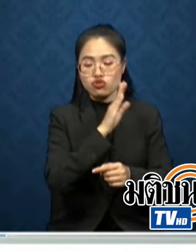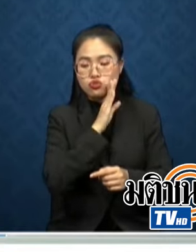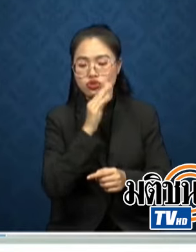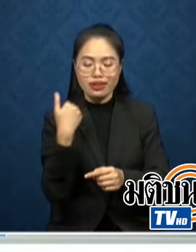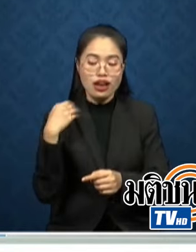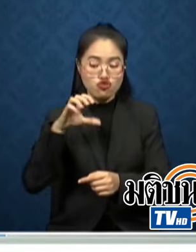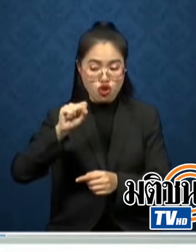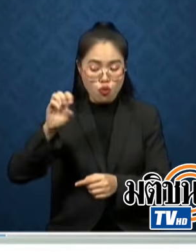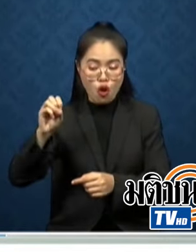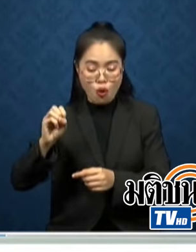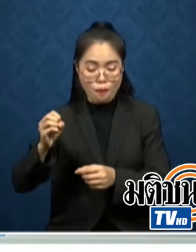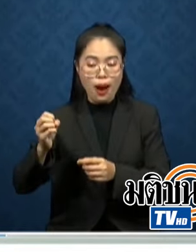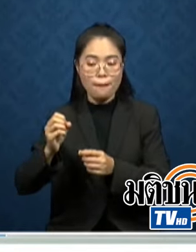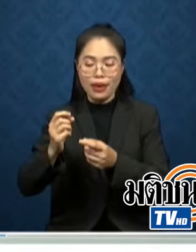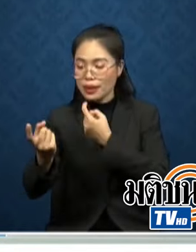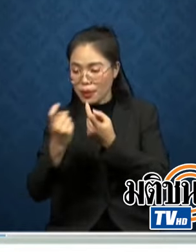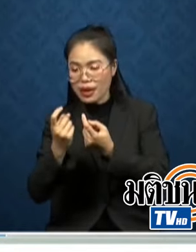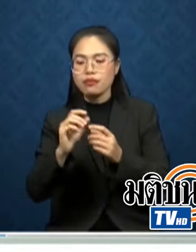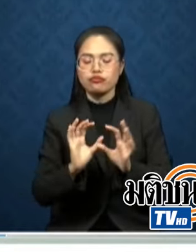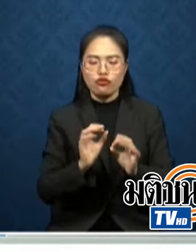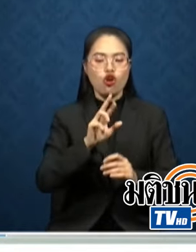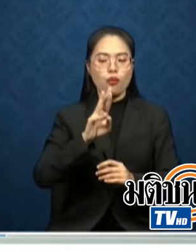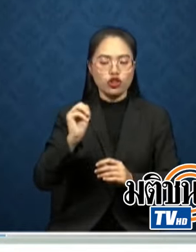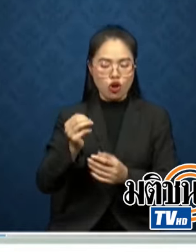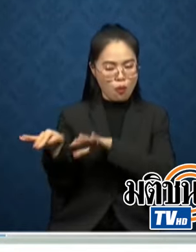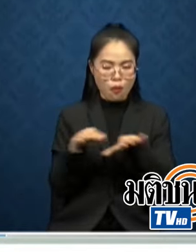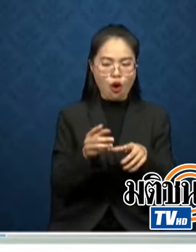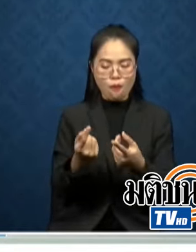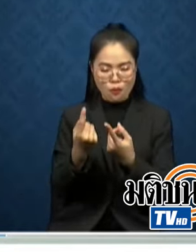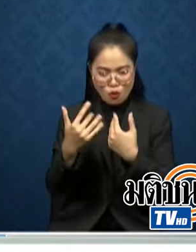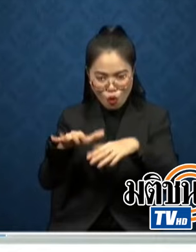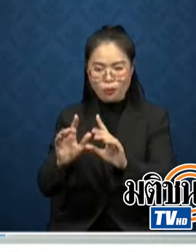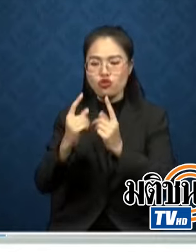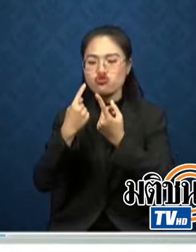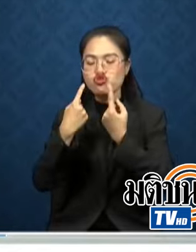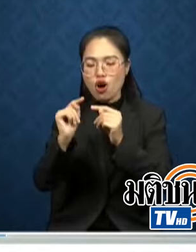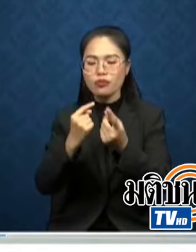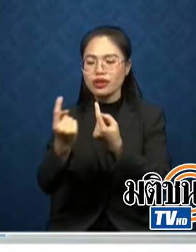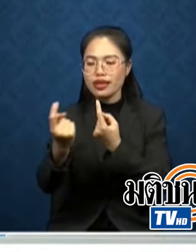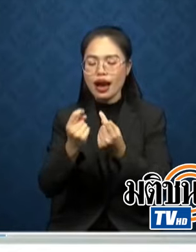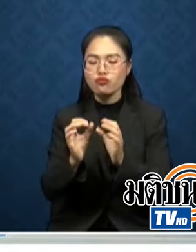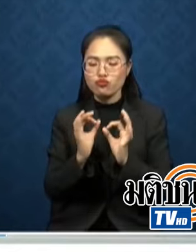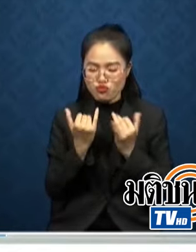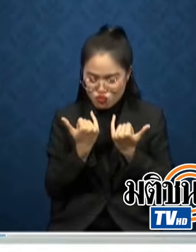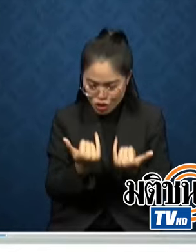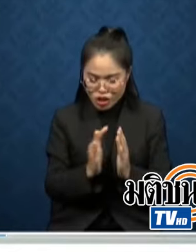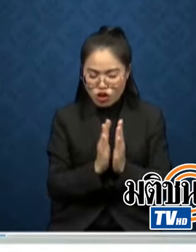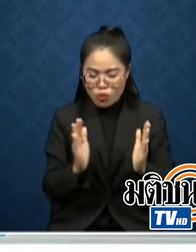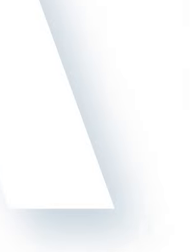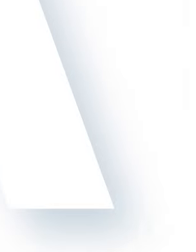าผมเชื่อครับทุกท่านให้เกียรติแล้วก็พร้อมแล้วก็เต็มใจที่จะมาตอบคำถามครับขอขอบคุณอีกครั้งครับที่ให้โอกาส